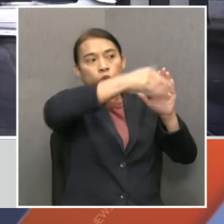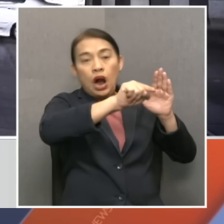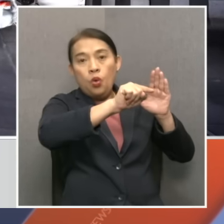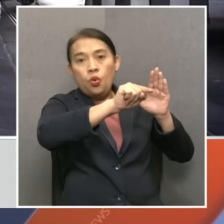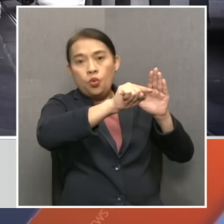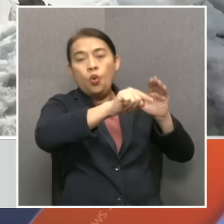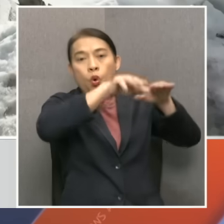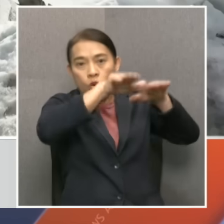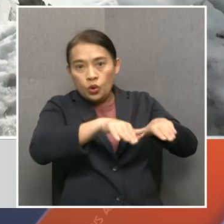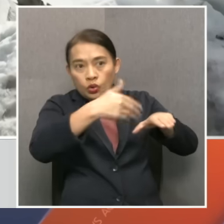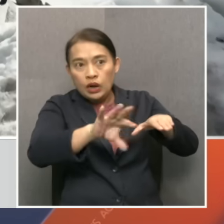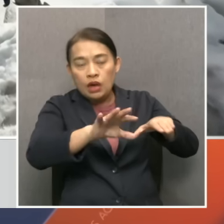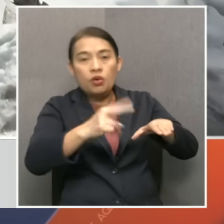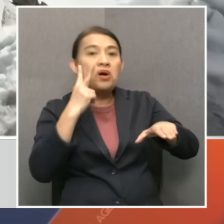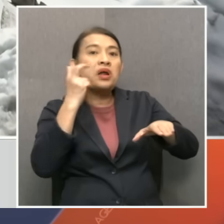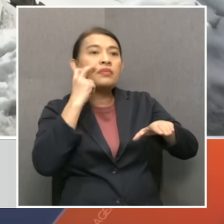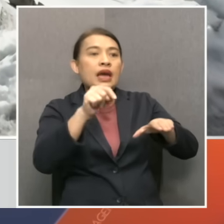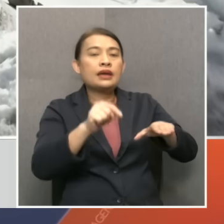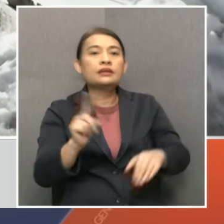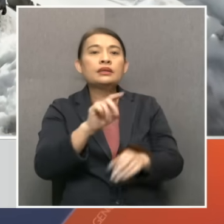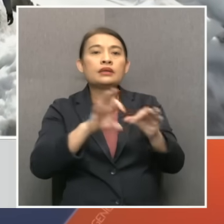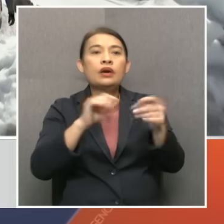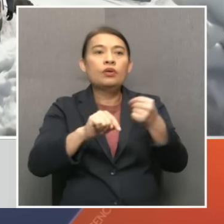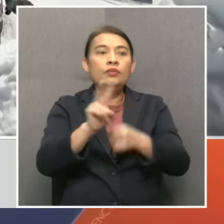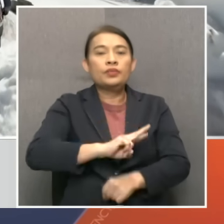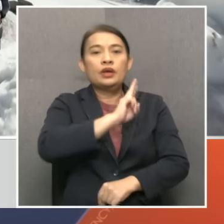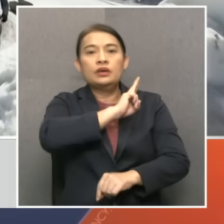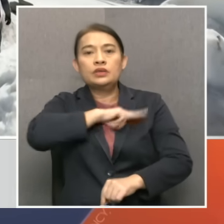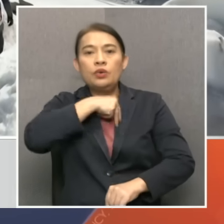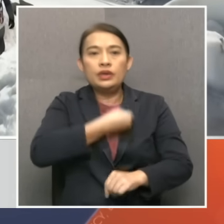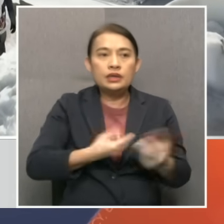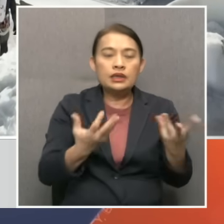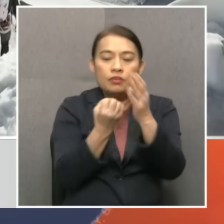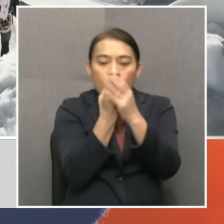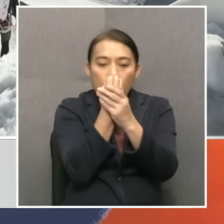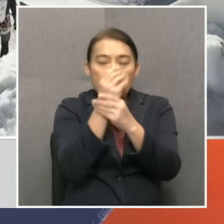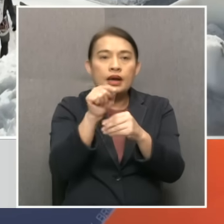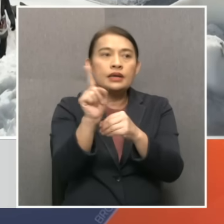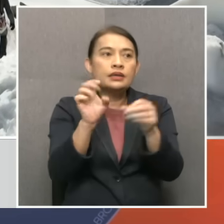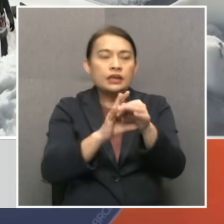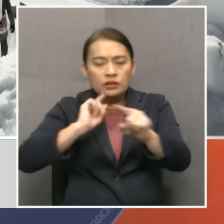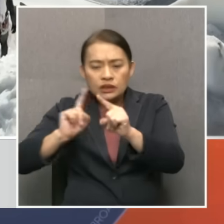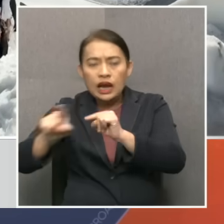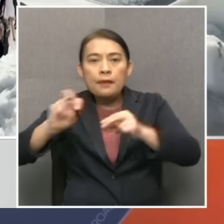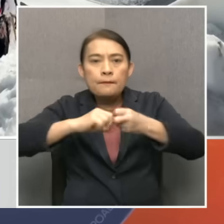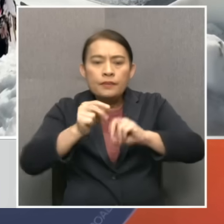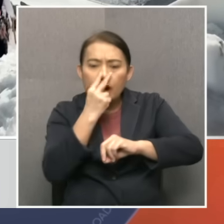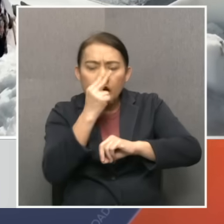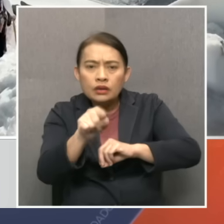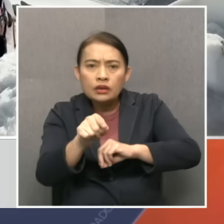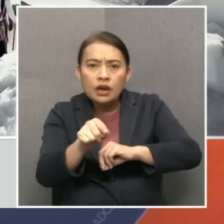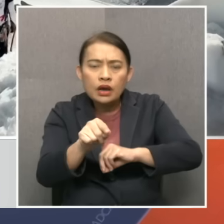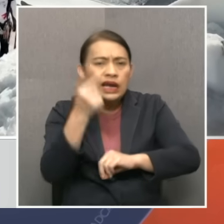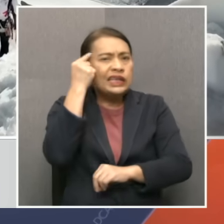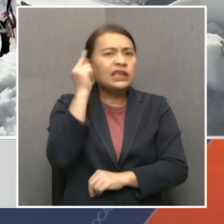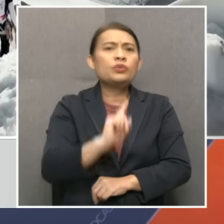ลงแล้วหรือว่าทาน้ำแข็งละลายที่สวิตเซอร์แลนด์มีดอกไม้บานที่แอนตาร์กติกาเหตุการณ์เหล่านี้เนี่ยค่ะสะท้อนอะไรให้เราได้เห็น